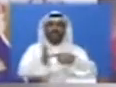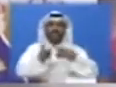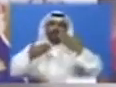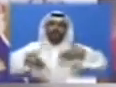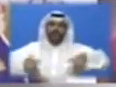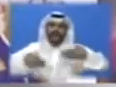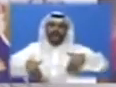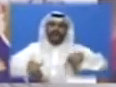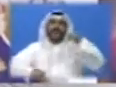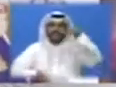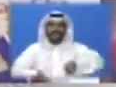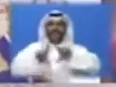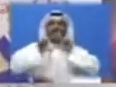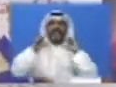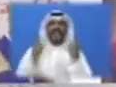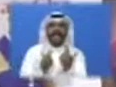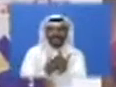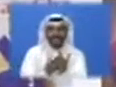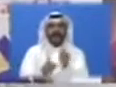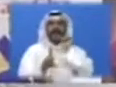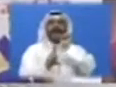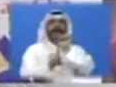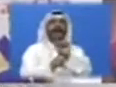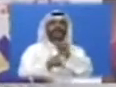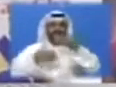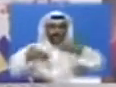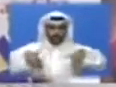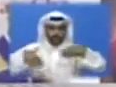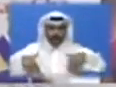حق الطلاب ذوي الاحتياجات الخاصة،